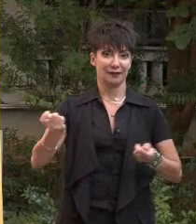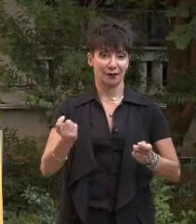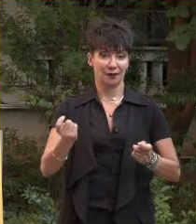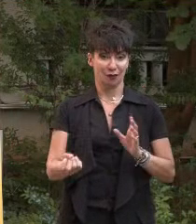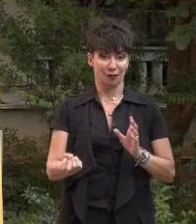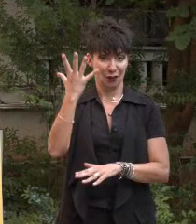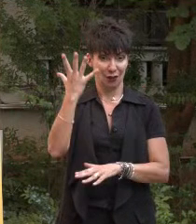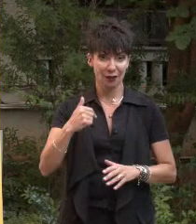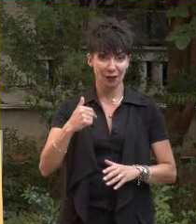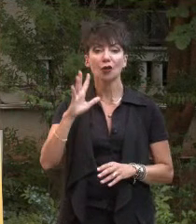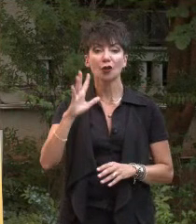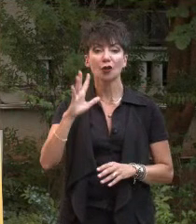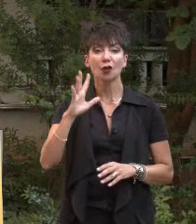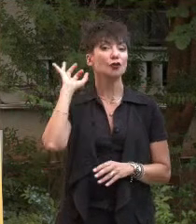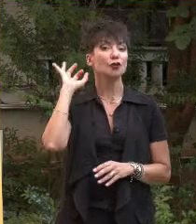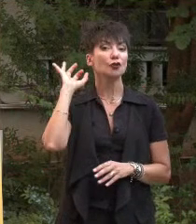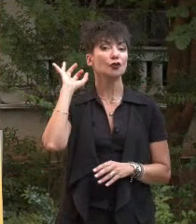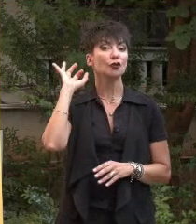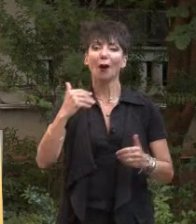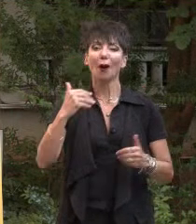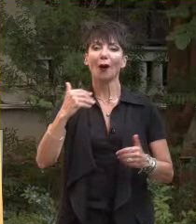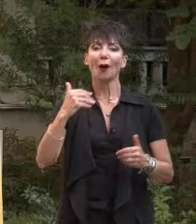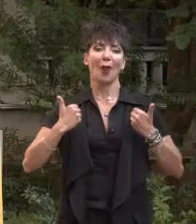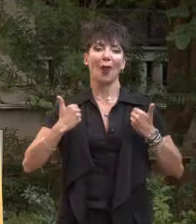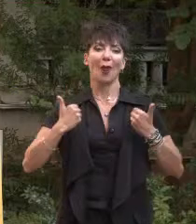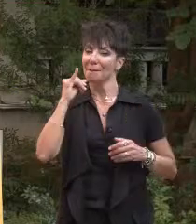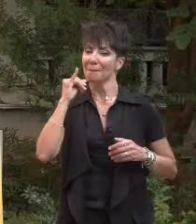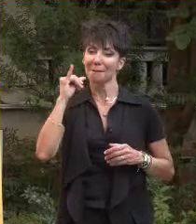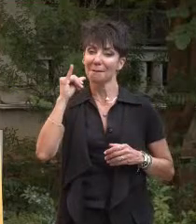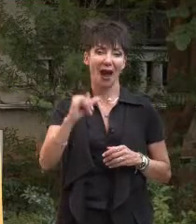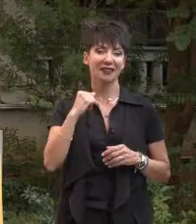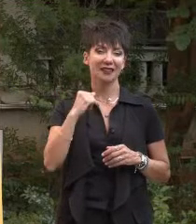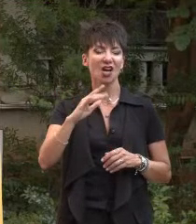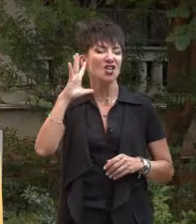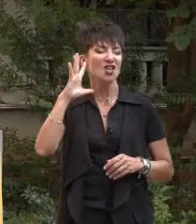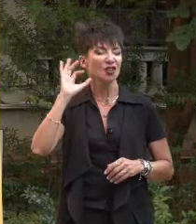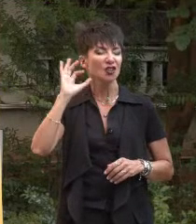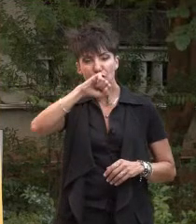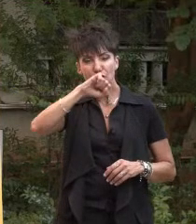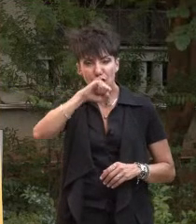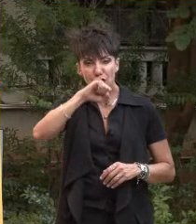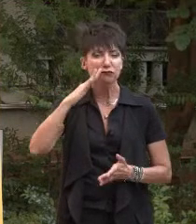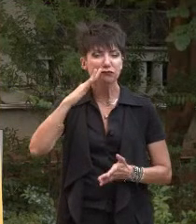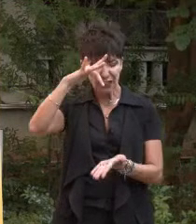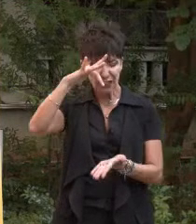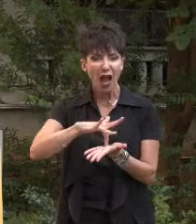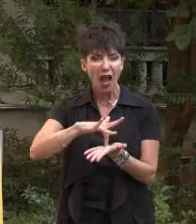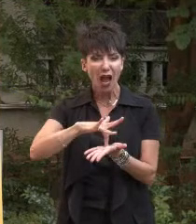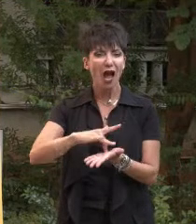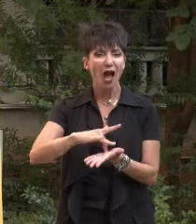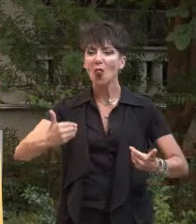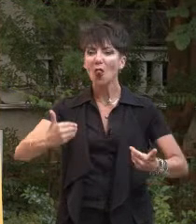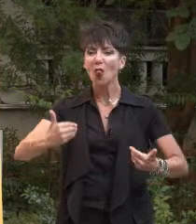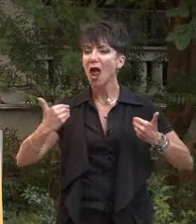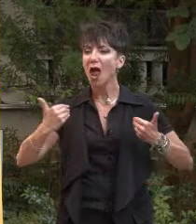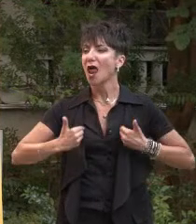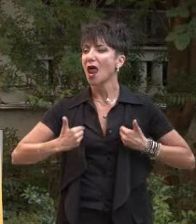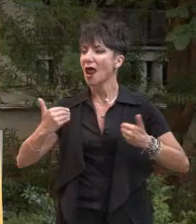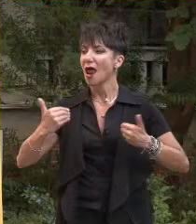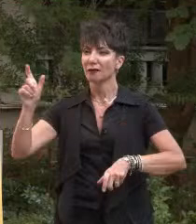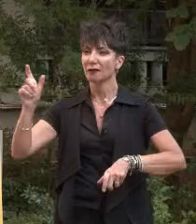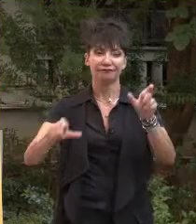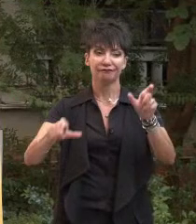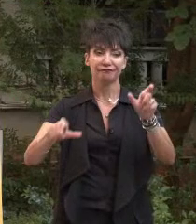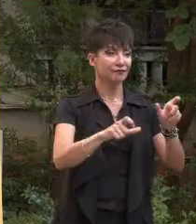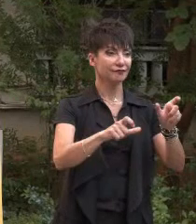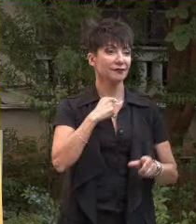του δόρατος τον τομέα νεότητος. Έχει ως αιχμή του δόρατος αυτά τα νέα παιδιά, στα